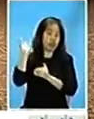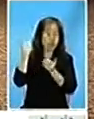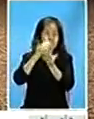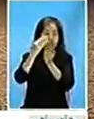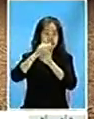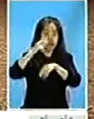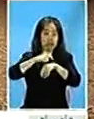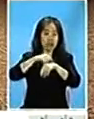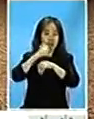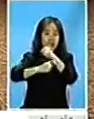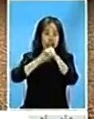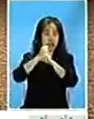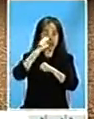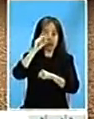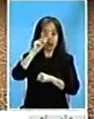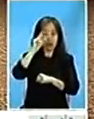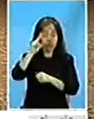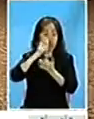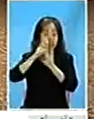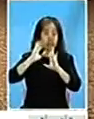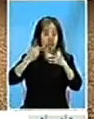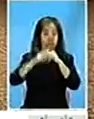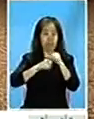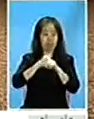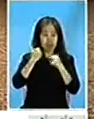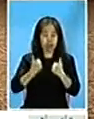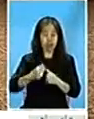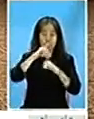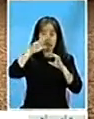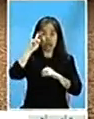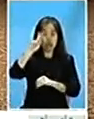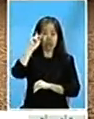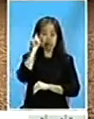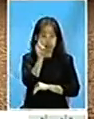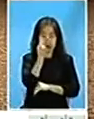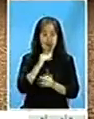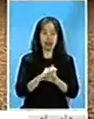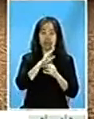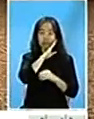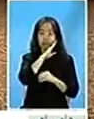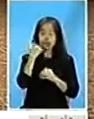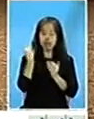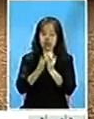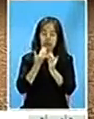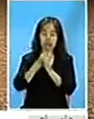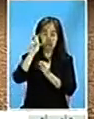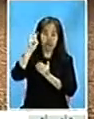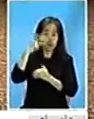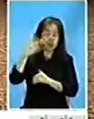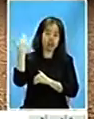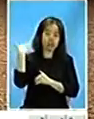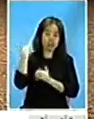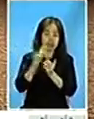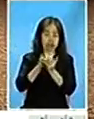ง32 ปีนะคะถึงจะหลุดหนี้ปีนี้รัฐบาลกู้เงินอีกเยอะมากแล้วถ้าเราไปดูยอดที่รัฐบาลตั้งง